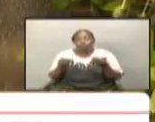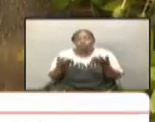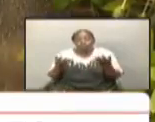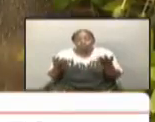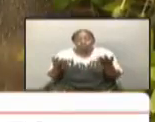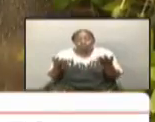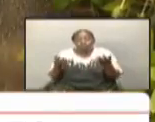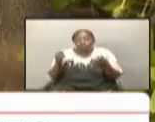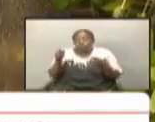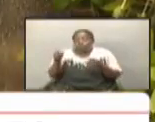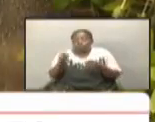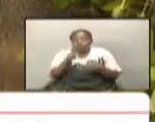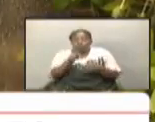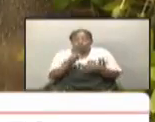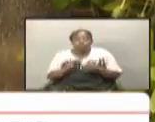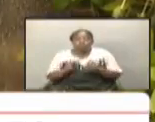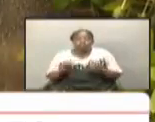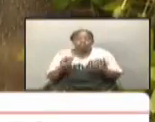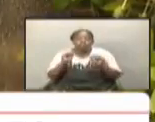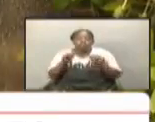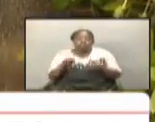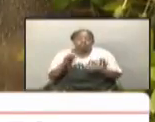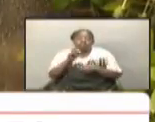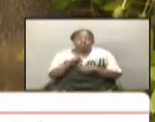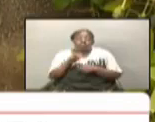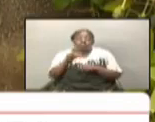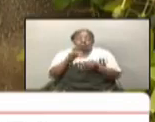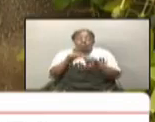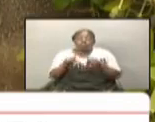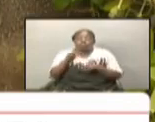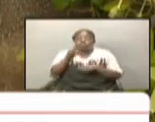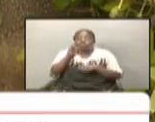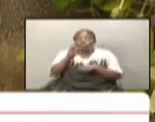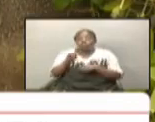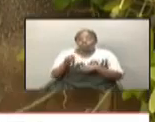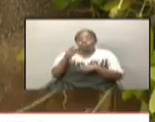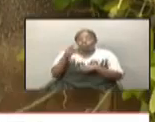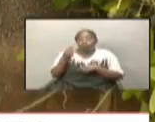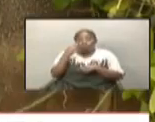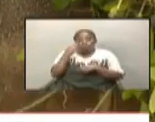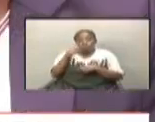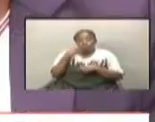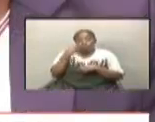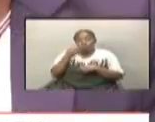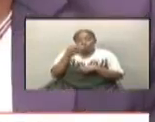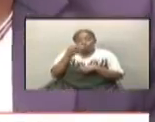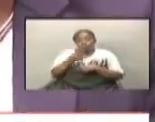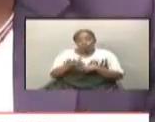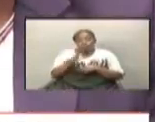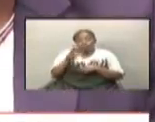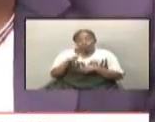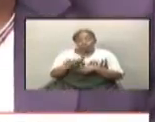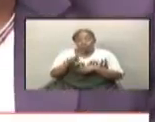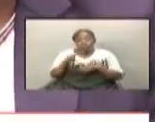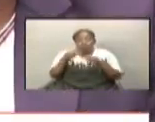buli wano wano wale ng'osobola okutambula kilomita nga ibiri nga toyagalina alina gramophone eyo. Kuna